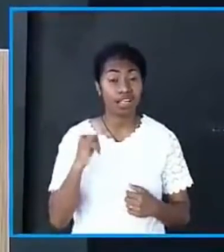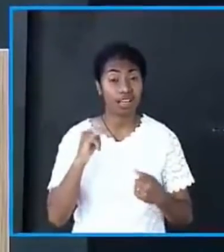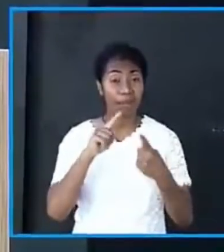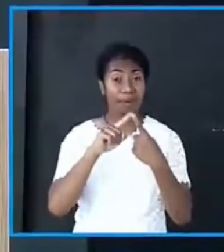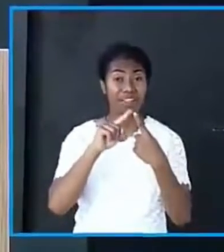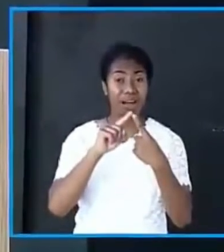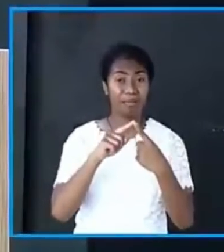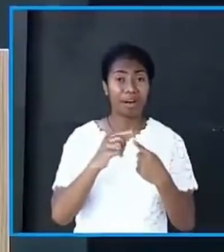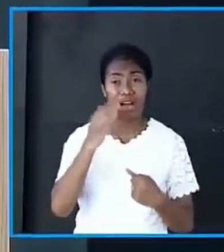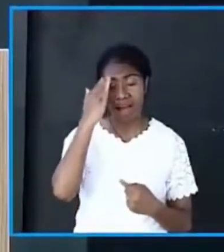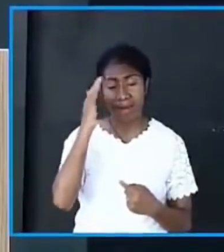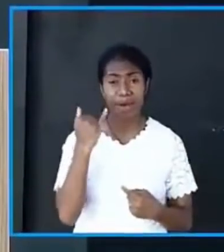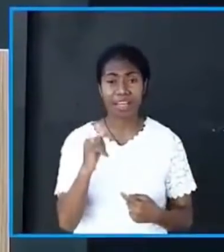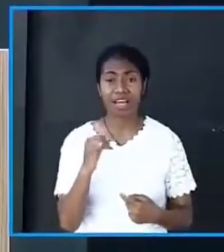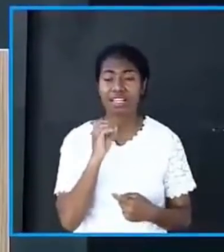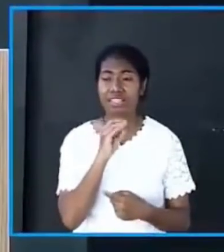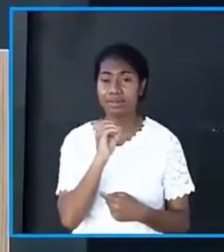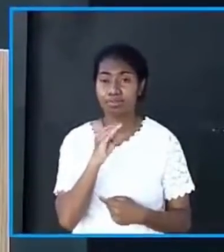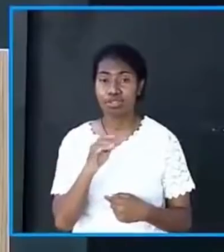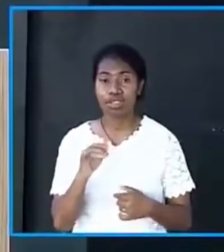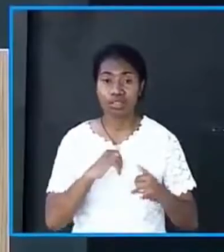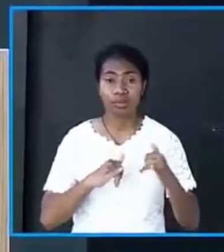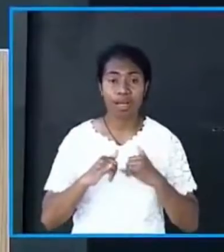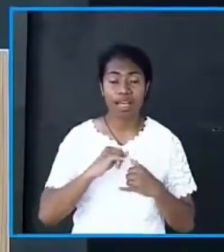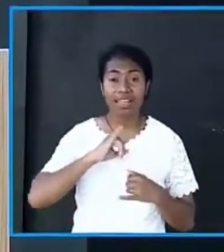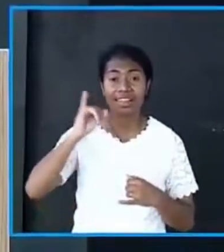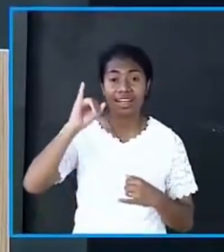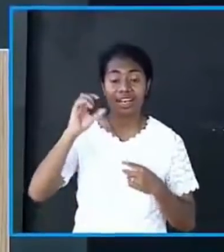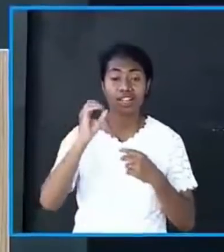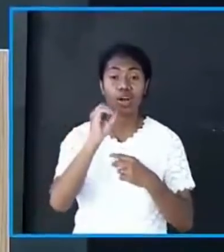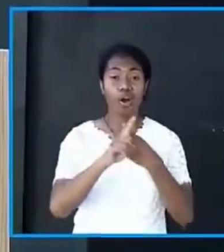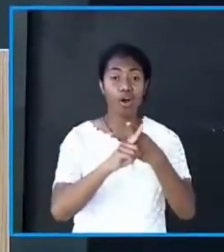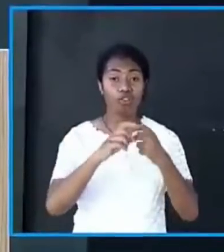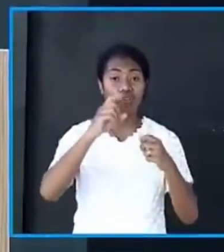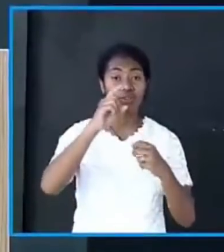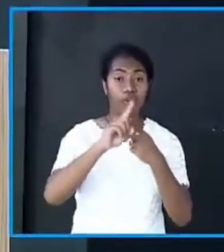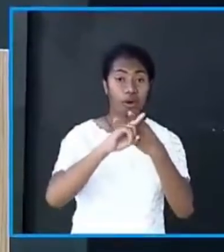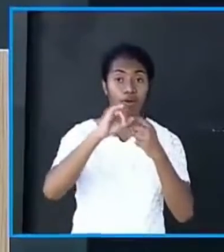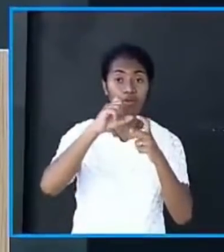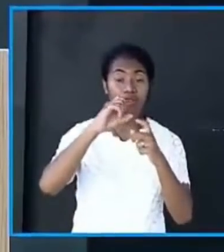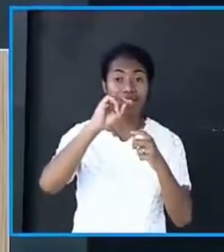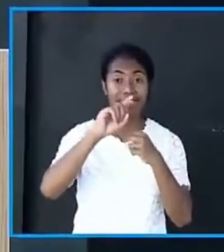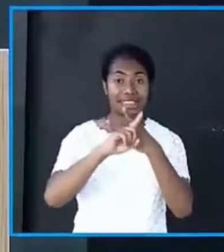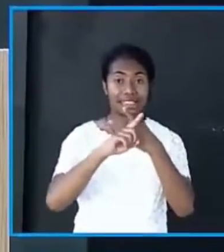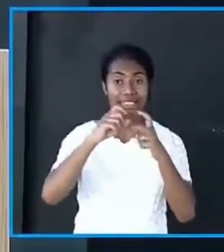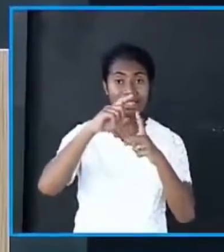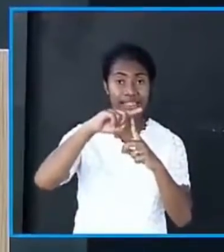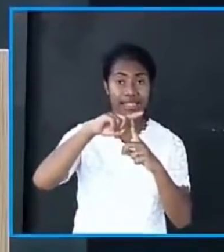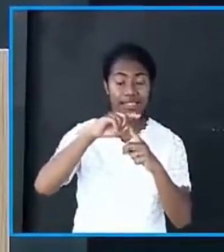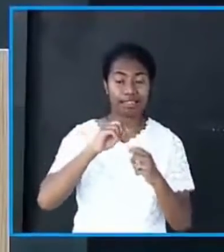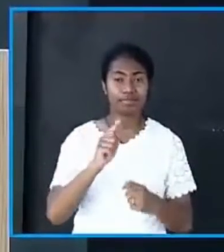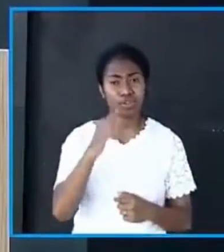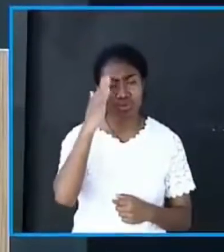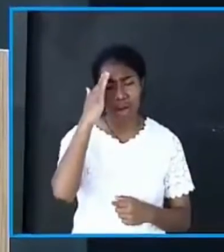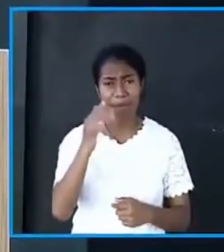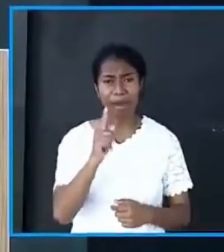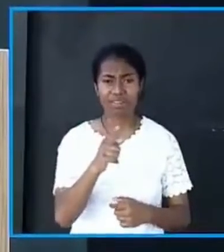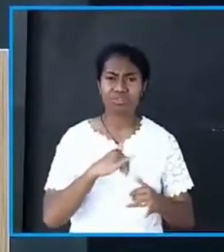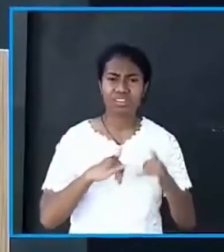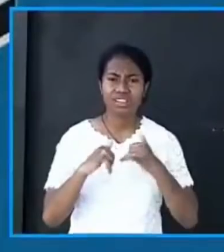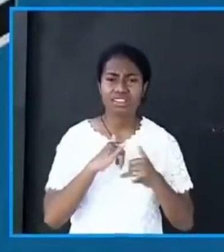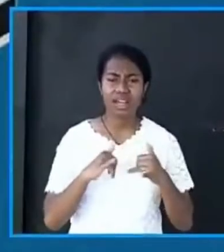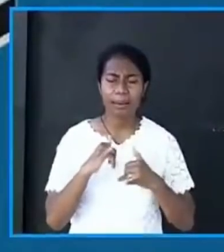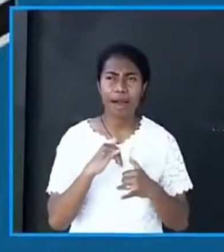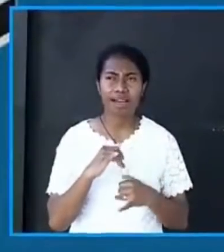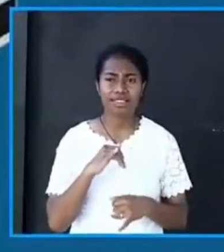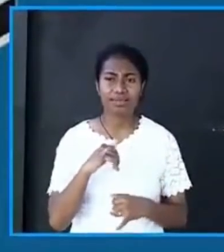pertama itu apa yang disebut sebagai internet of things nah internet of things laba itu seperti gambar